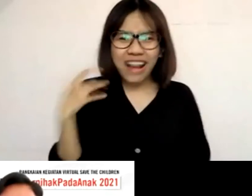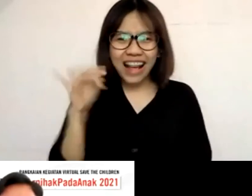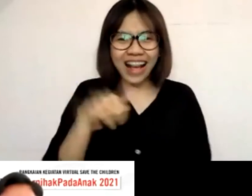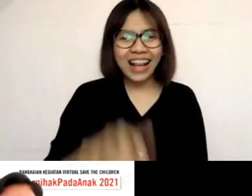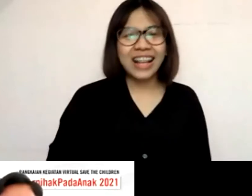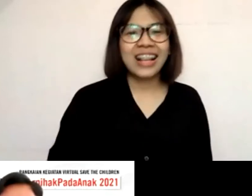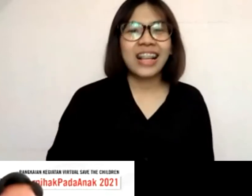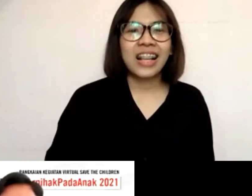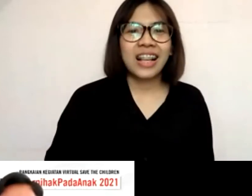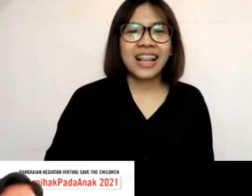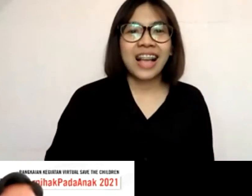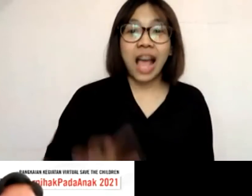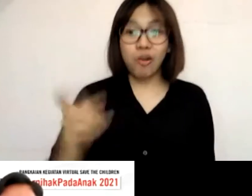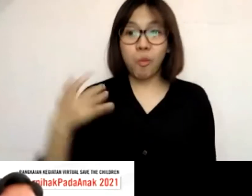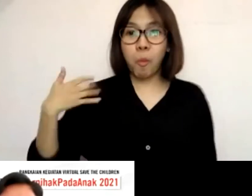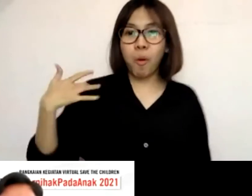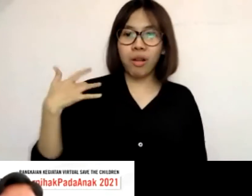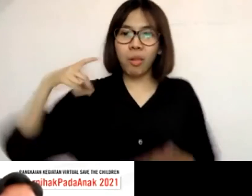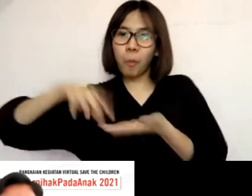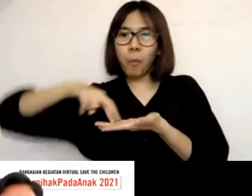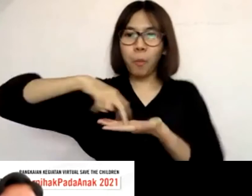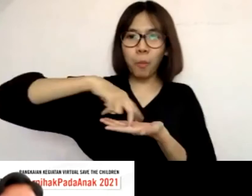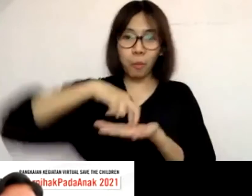Model apa? Model catwalk juga? Seperti Tasya?